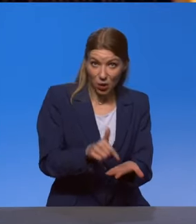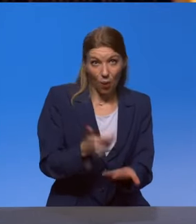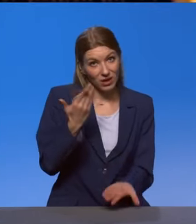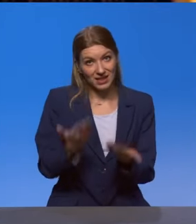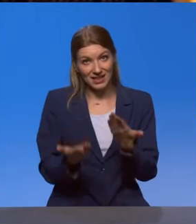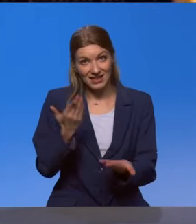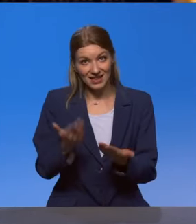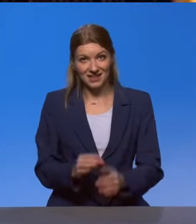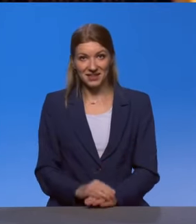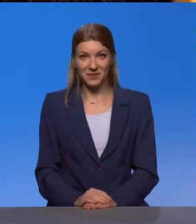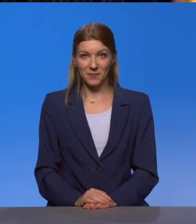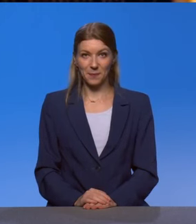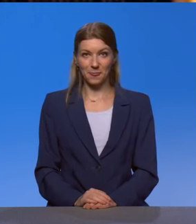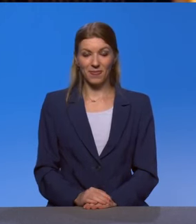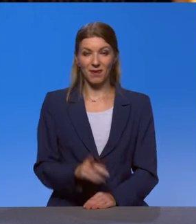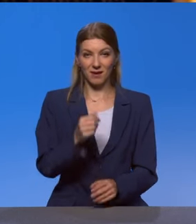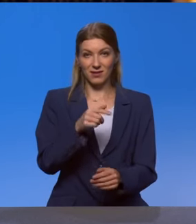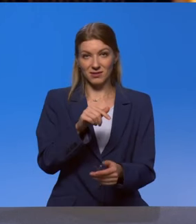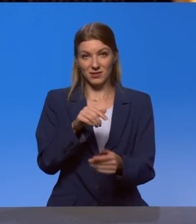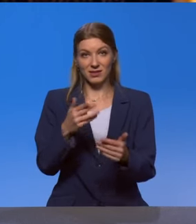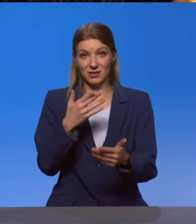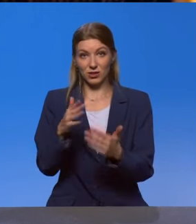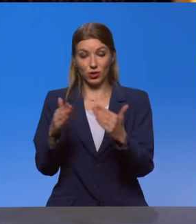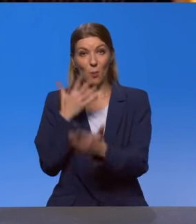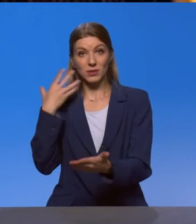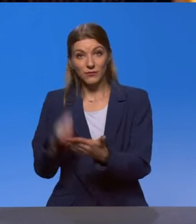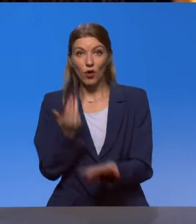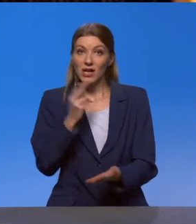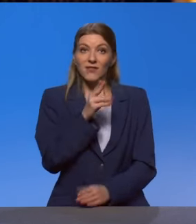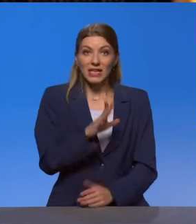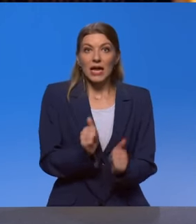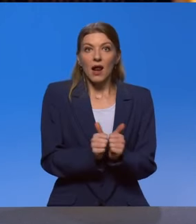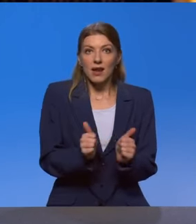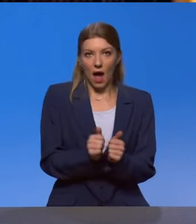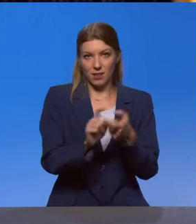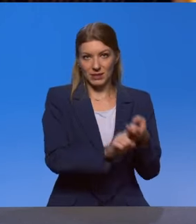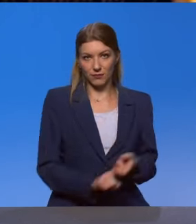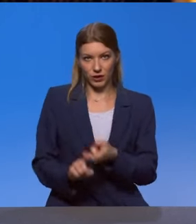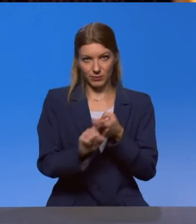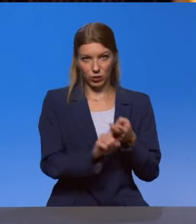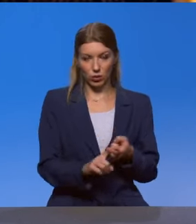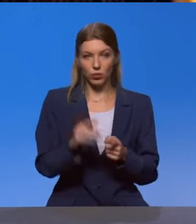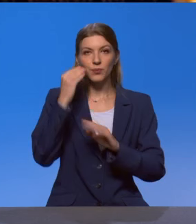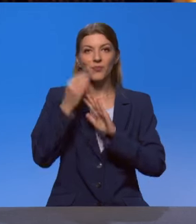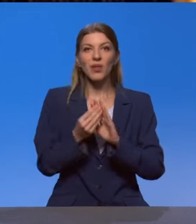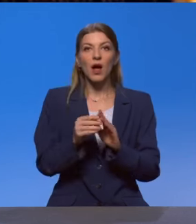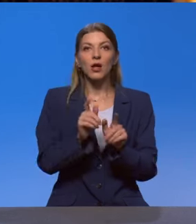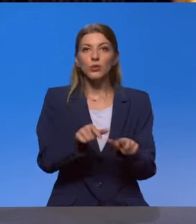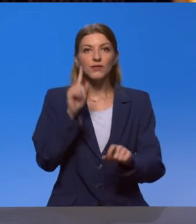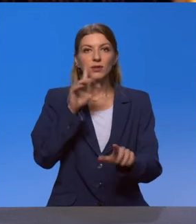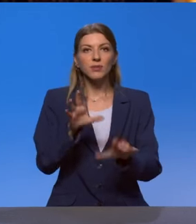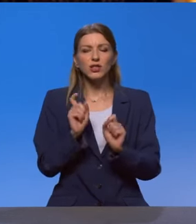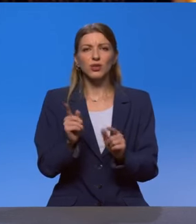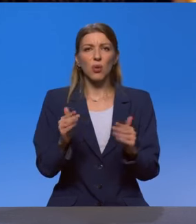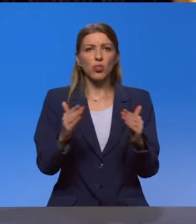или квартира рядом с инфраструктурой. Потому что обычно люди, понимаете, воспринимают частный дом где-то далеко, без инфраструктуры,